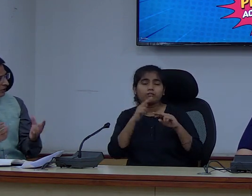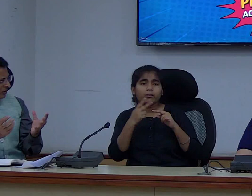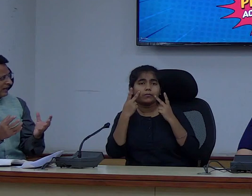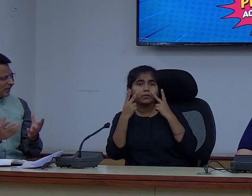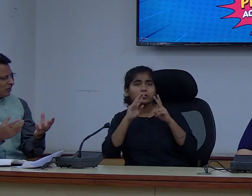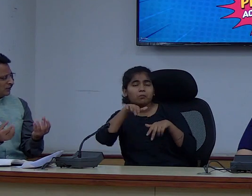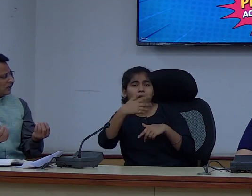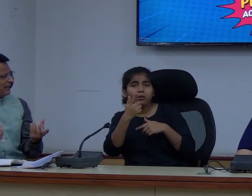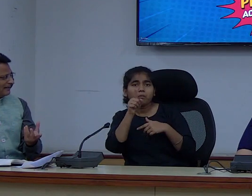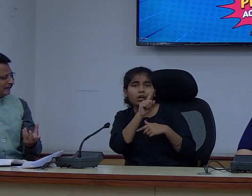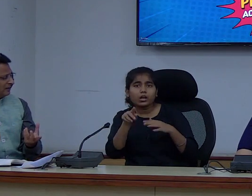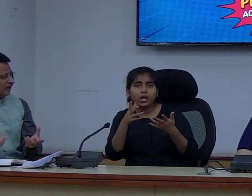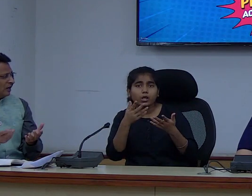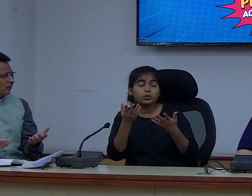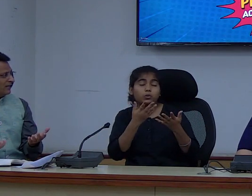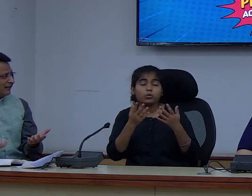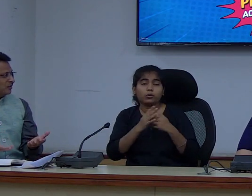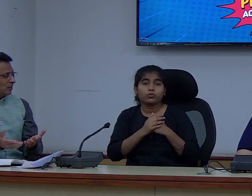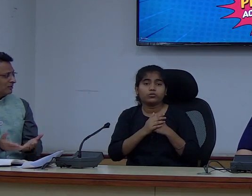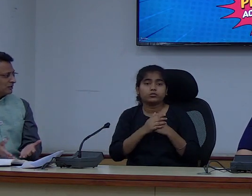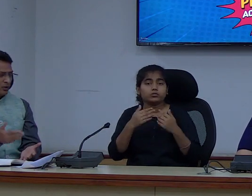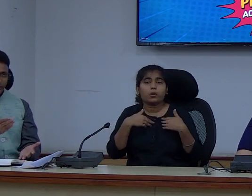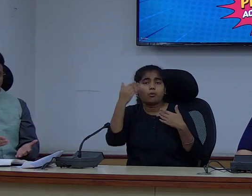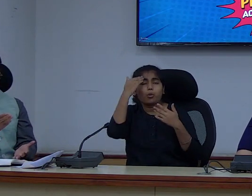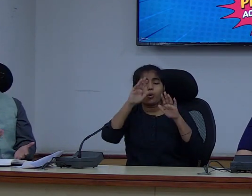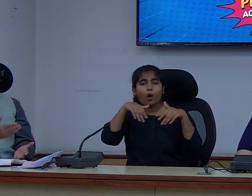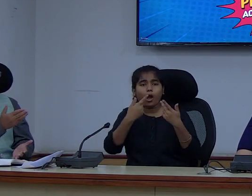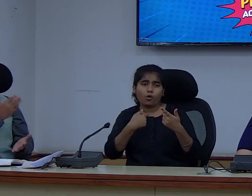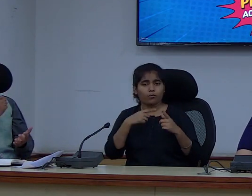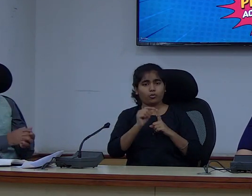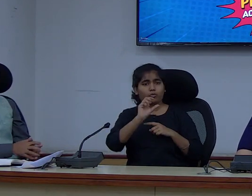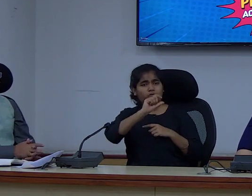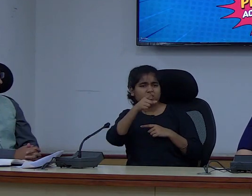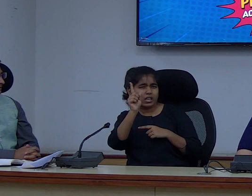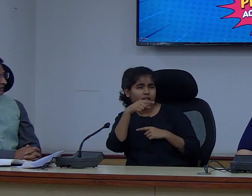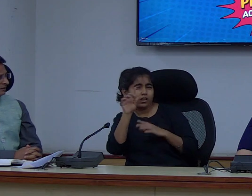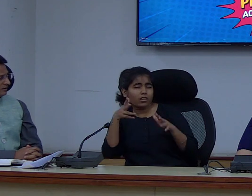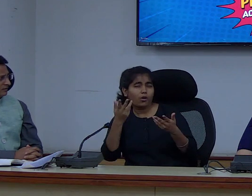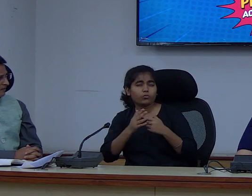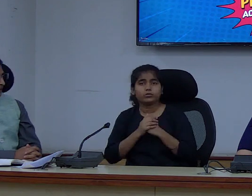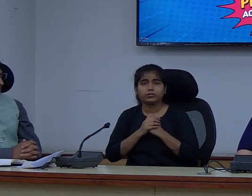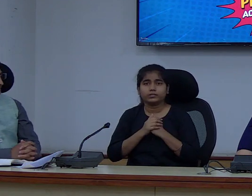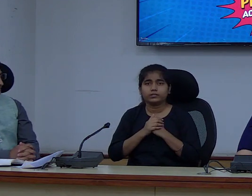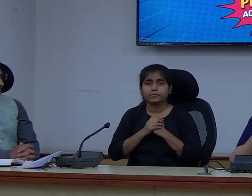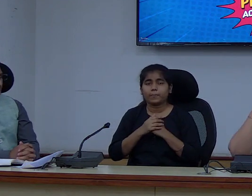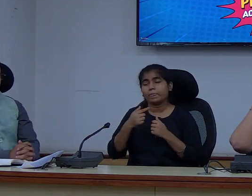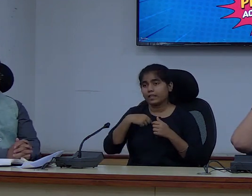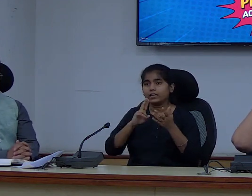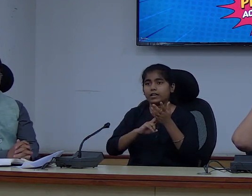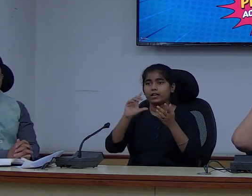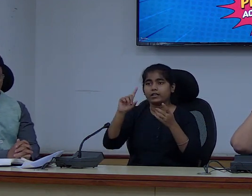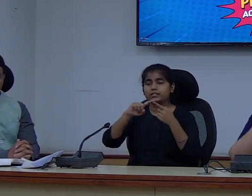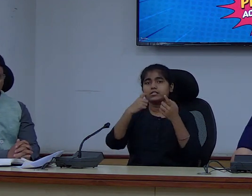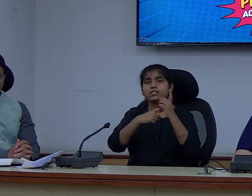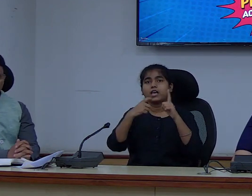हैं, हमें कैसे मालूम चलेगा कि वो सही है, हमारे हिसाब से वो सही है, लेकिन कहीं ना कहीं नीतिगत तौर पर अगर वो जाकर के क्रियान्वित हो रहे हैं तो कहीं ना कहीं कमोबेश कमी रह जाती